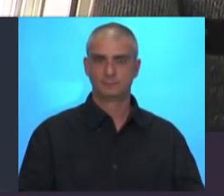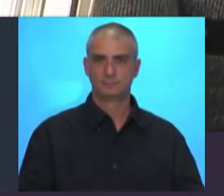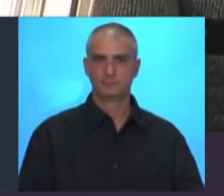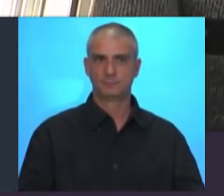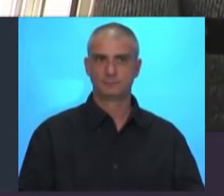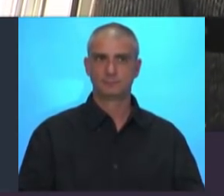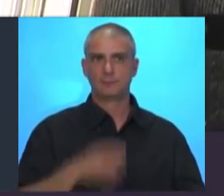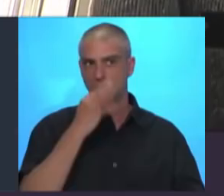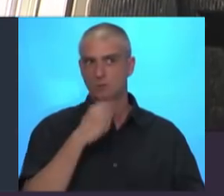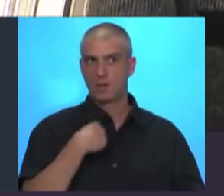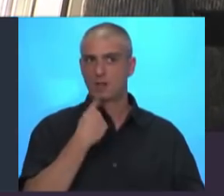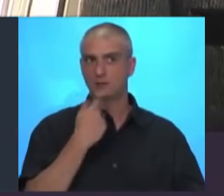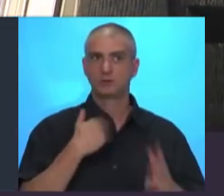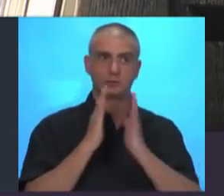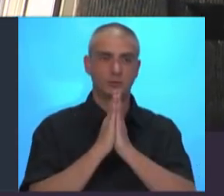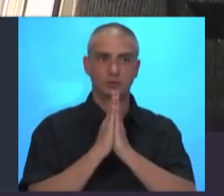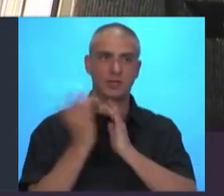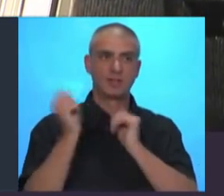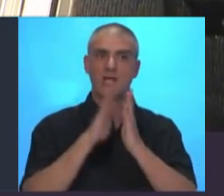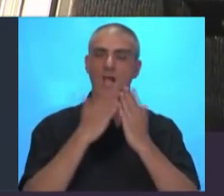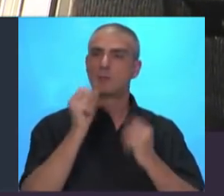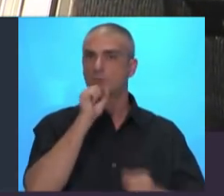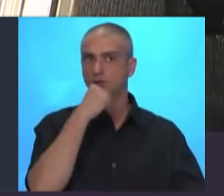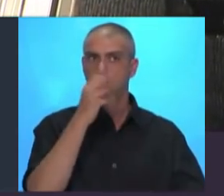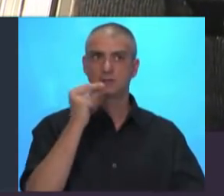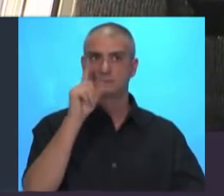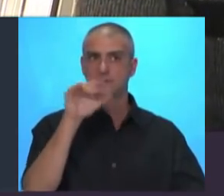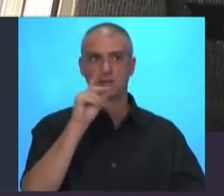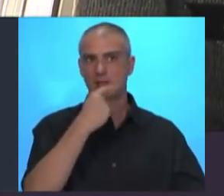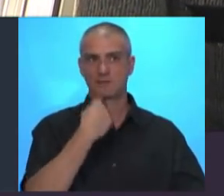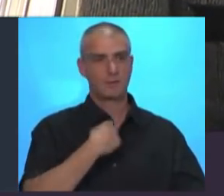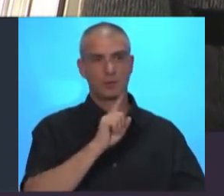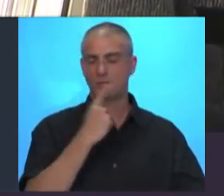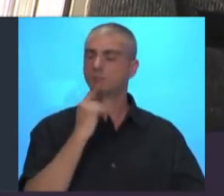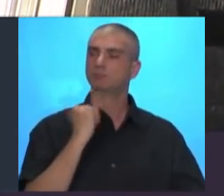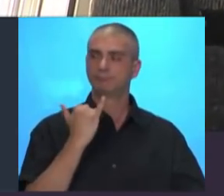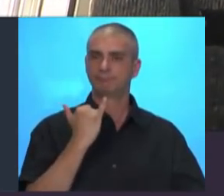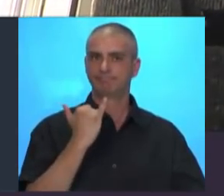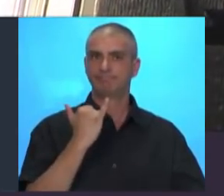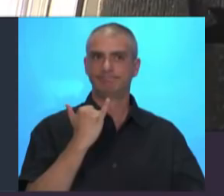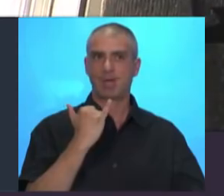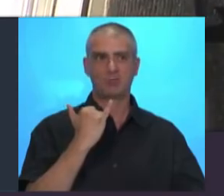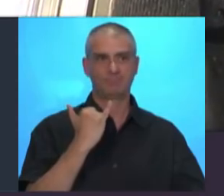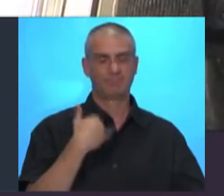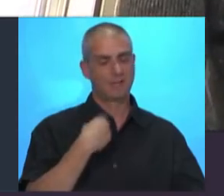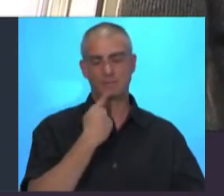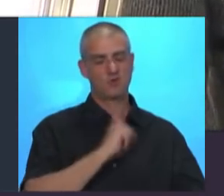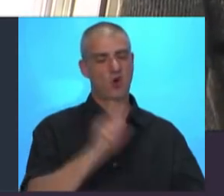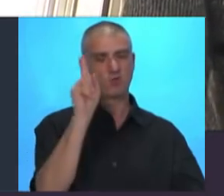מותר לי להגיד שביקשתי שתביא את האלבום הישן עם זידן ואמרת שלא? כן, נכון. אמרתי